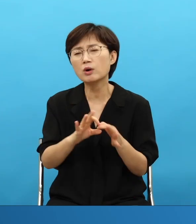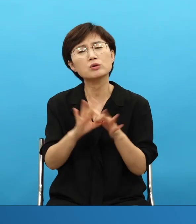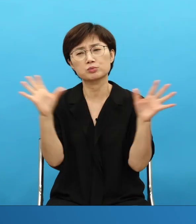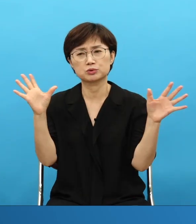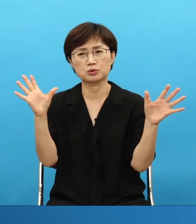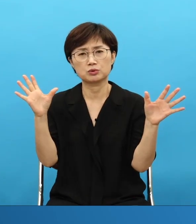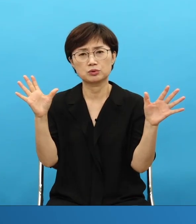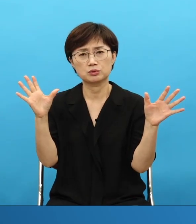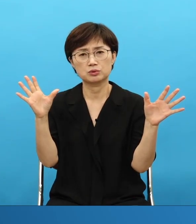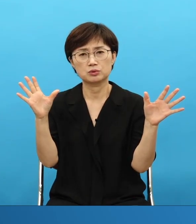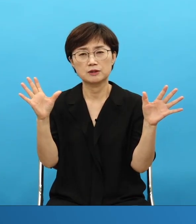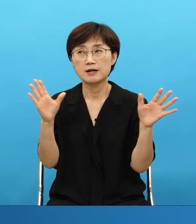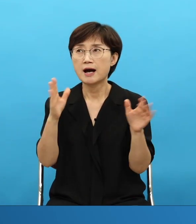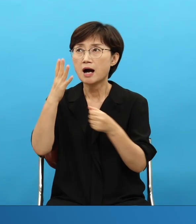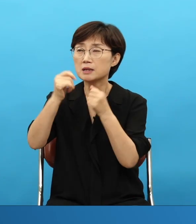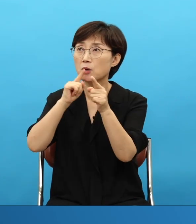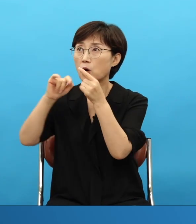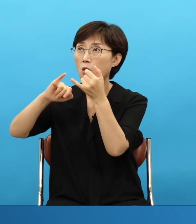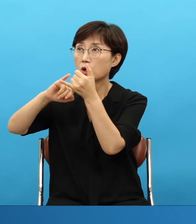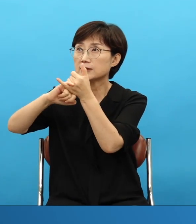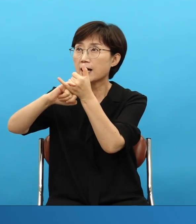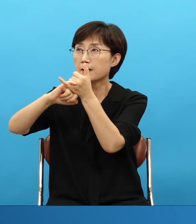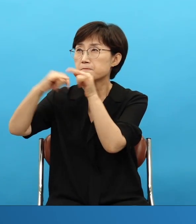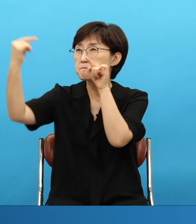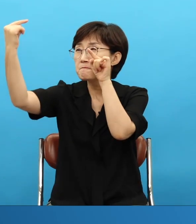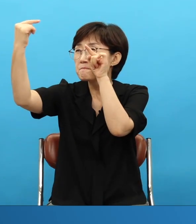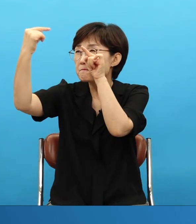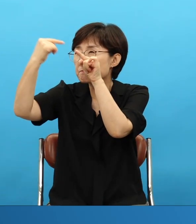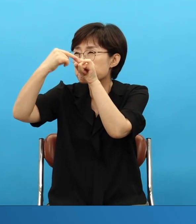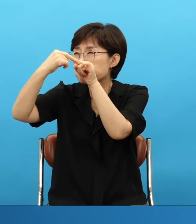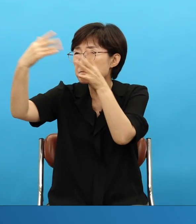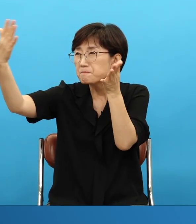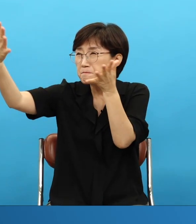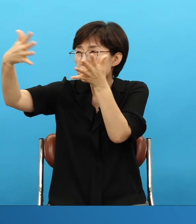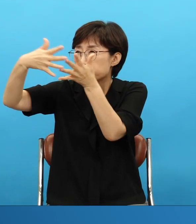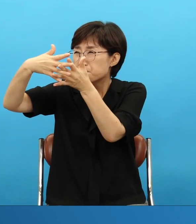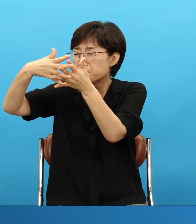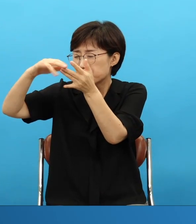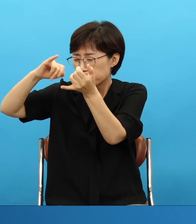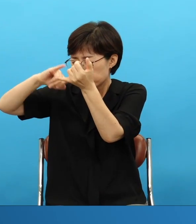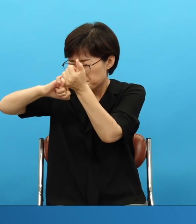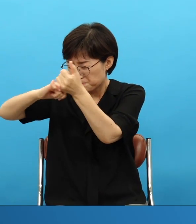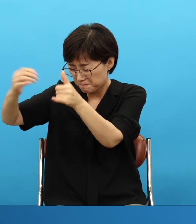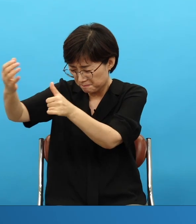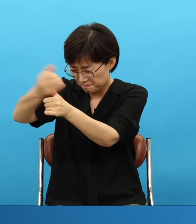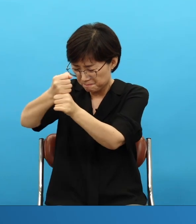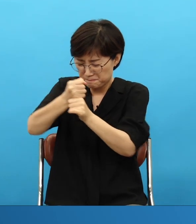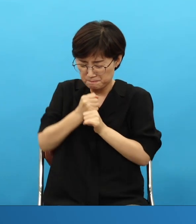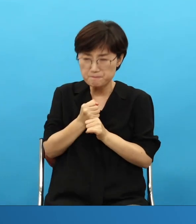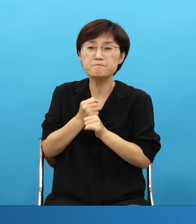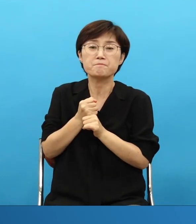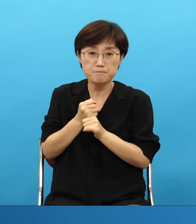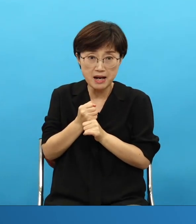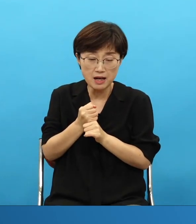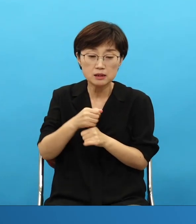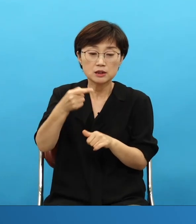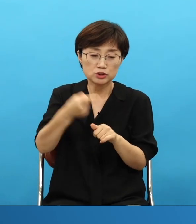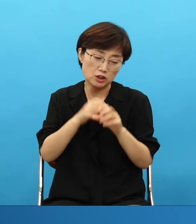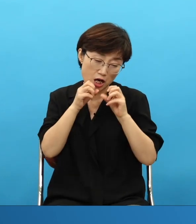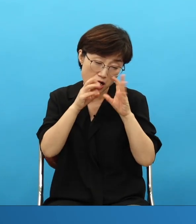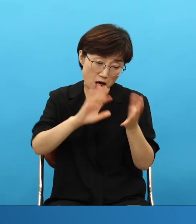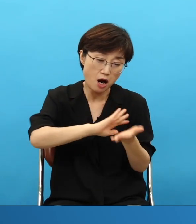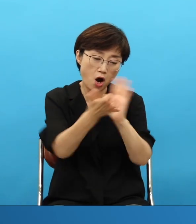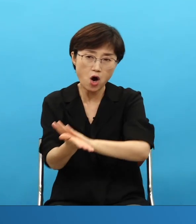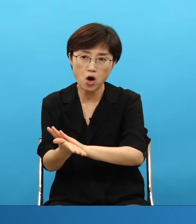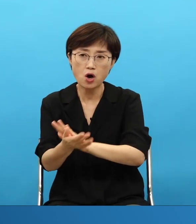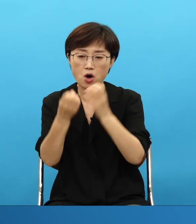하나님이 원하시는 언약을 잡아버리면 천지 개벽되는 역사가 난다 그 말이에요. Regardless of their abilities, they take a hold of the covenant of God, then the works of